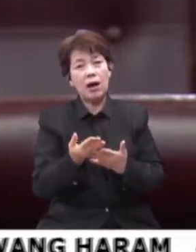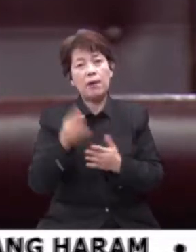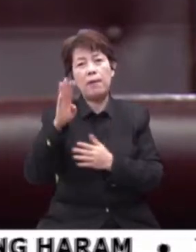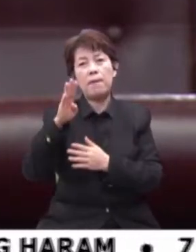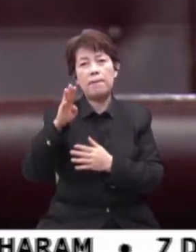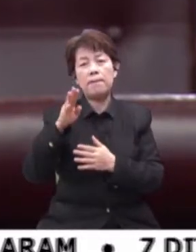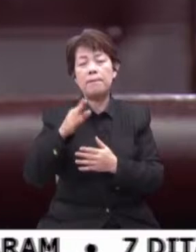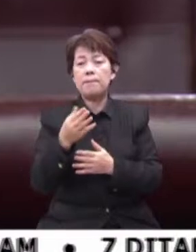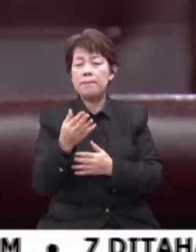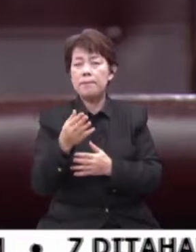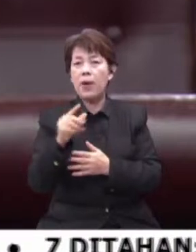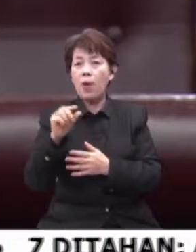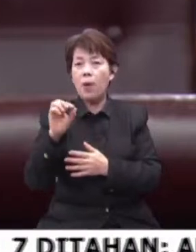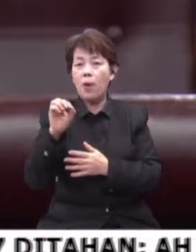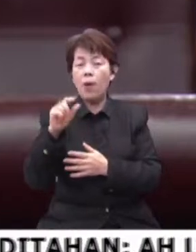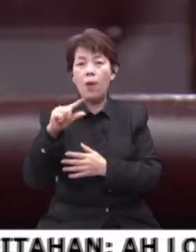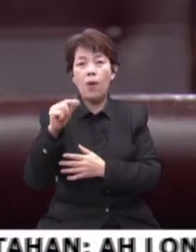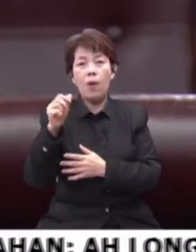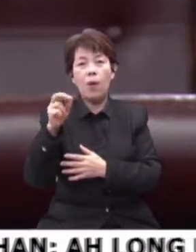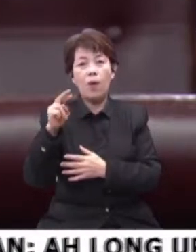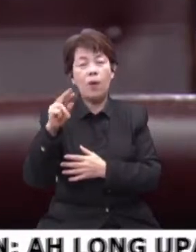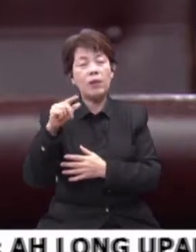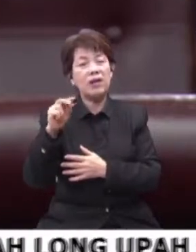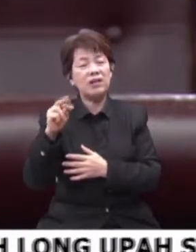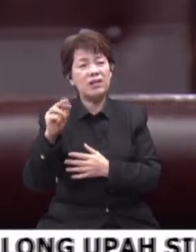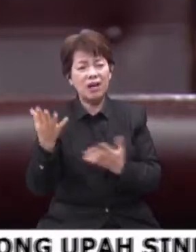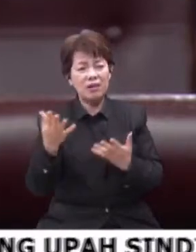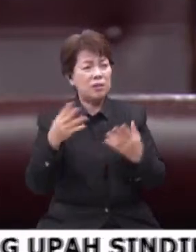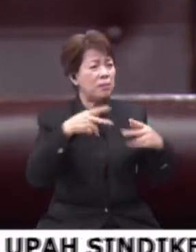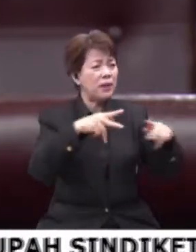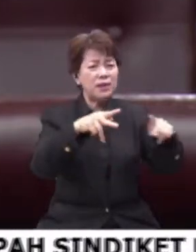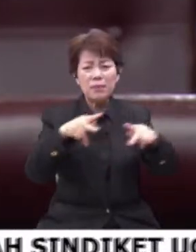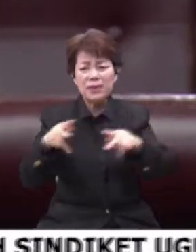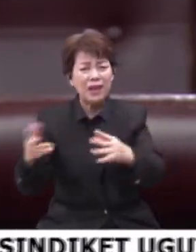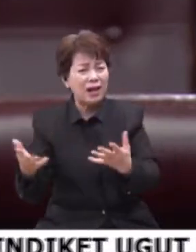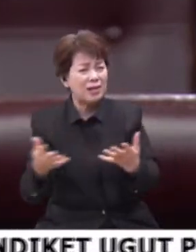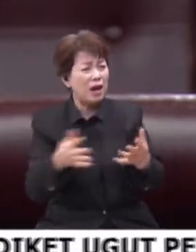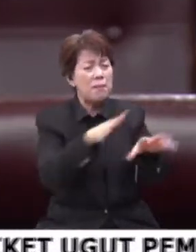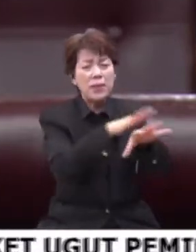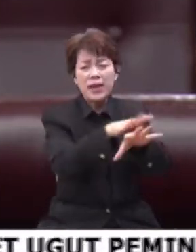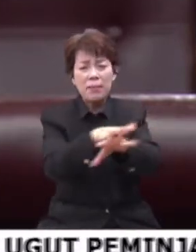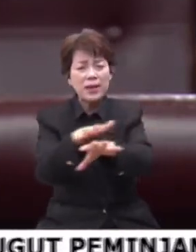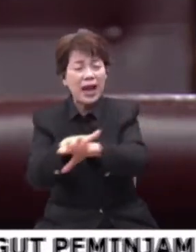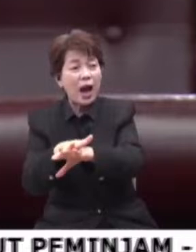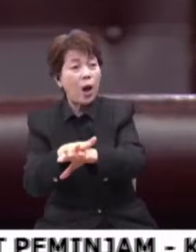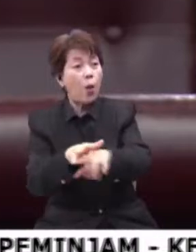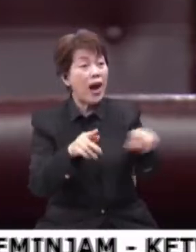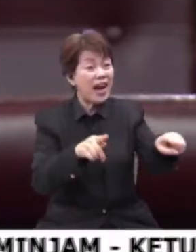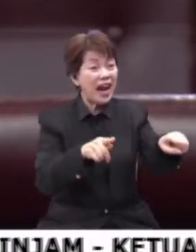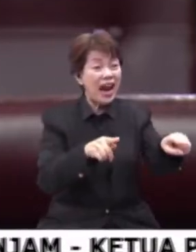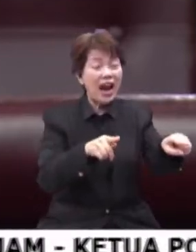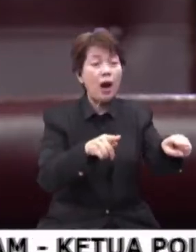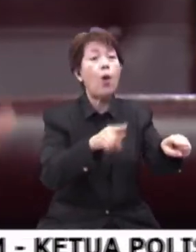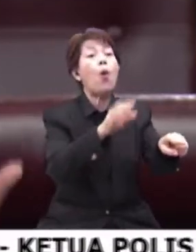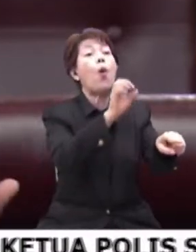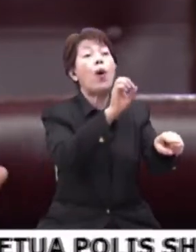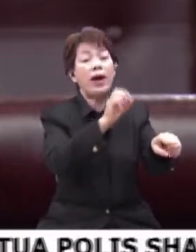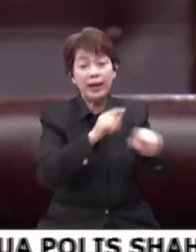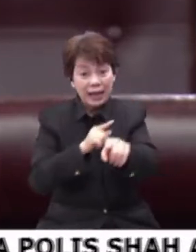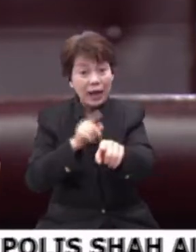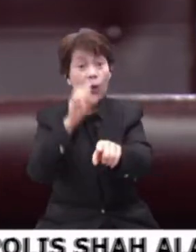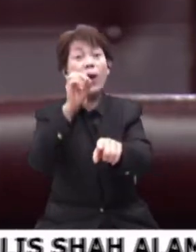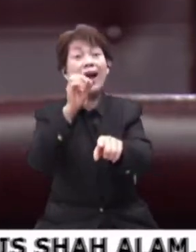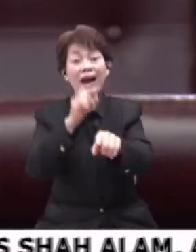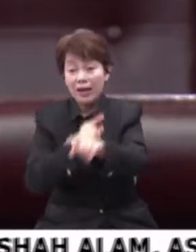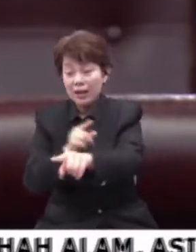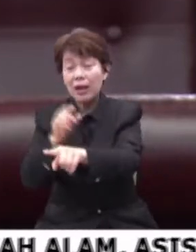memang kalau kita pergi ke kedai Pasaraya semua mengaku ada juga telur ayam organik ada